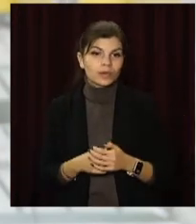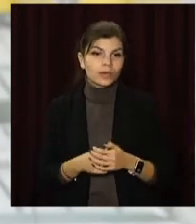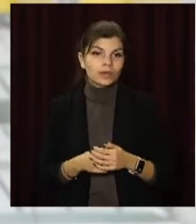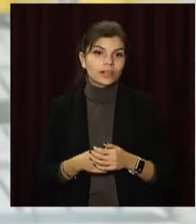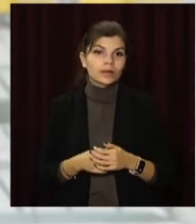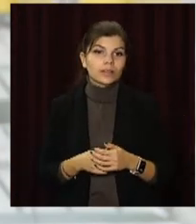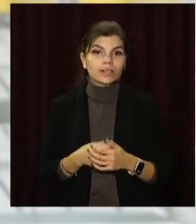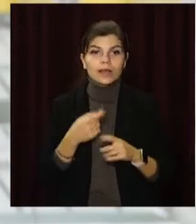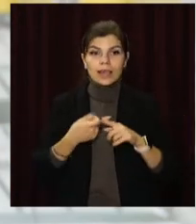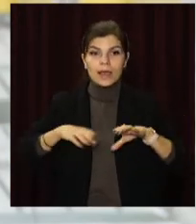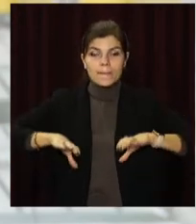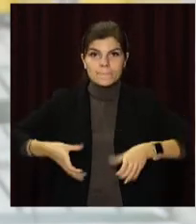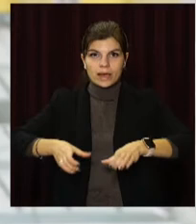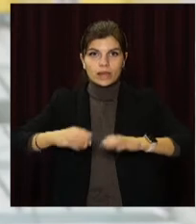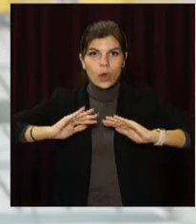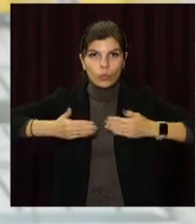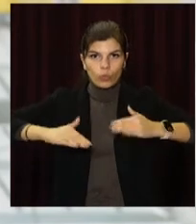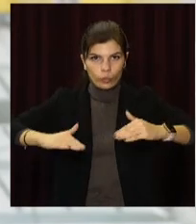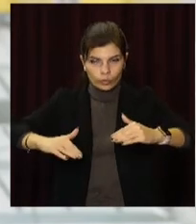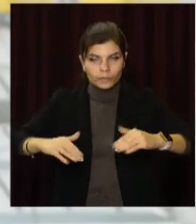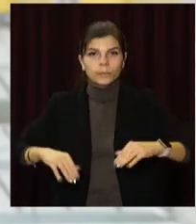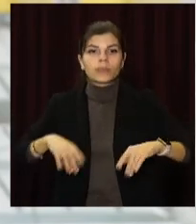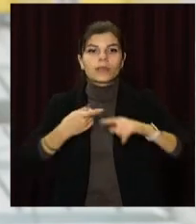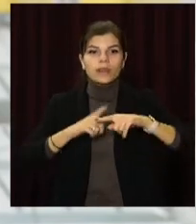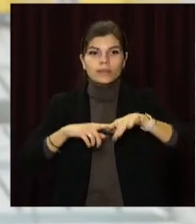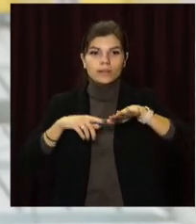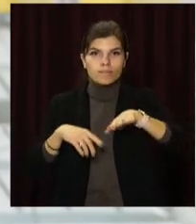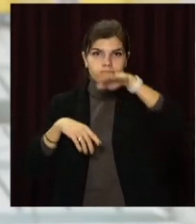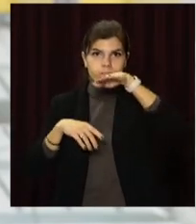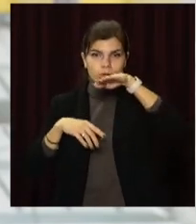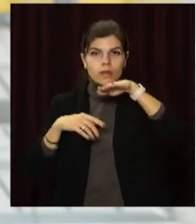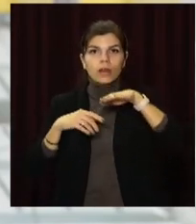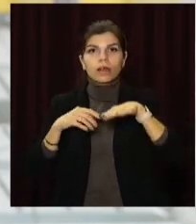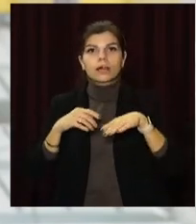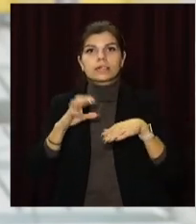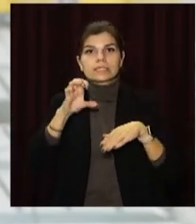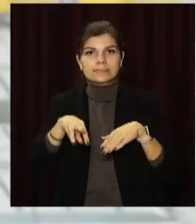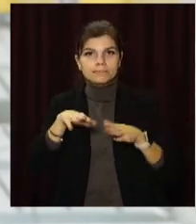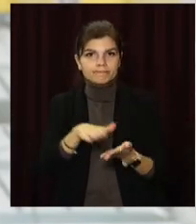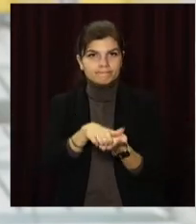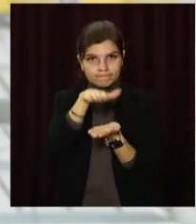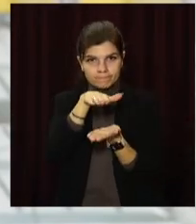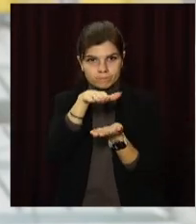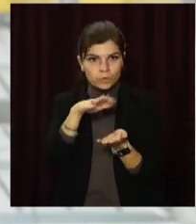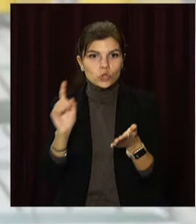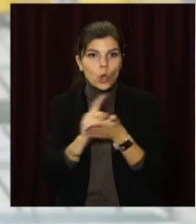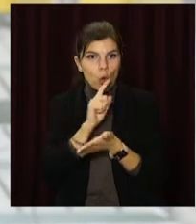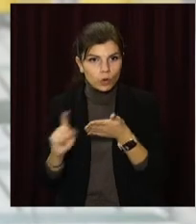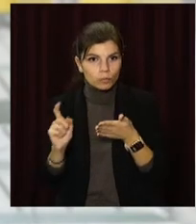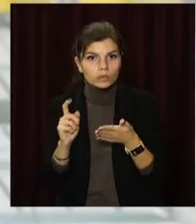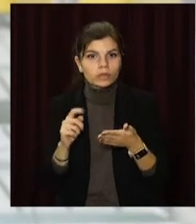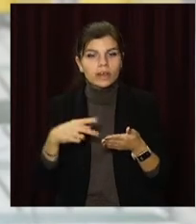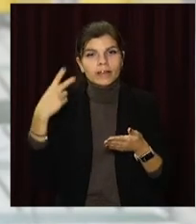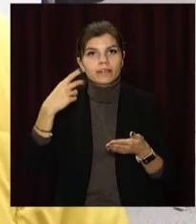Це тактильна плитка, це підняття платформи за нормами і правилами на нормативну висоту